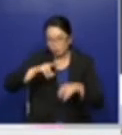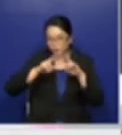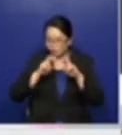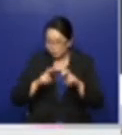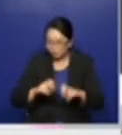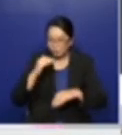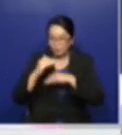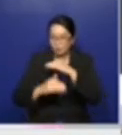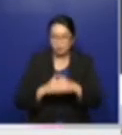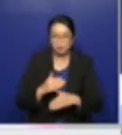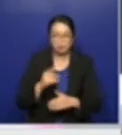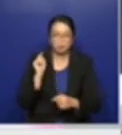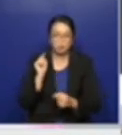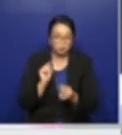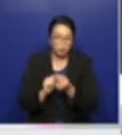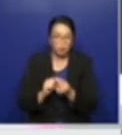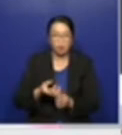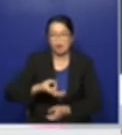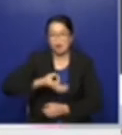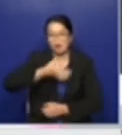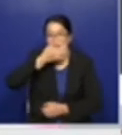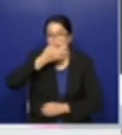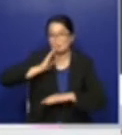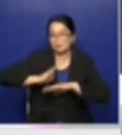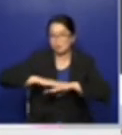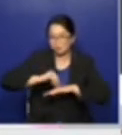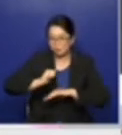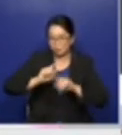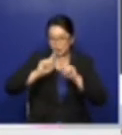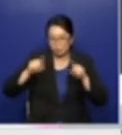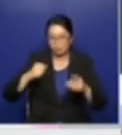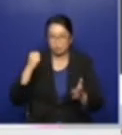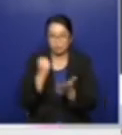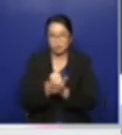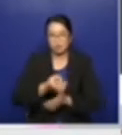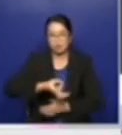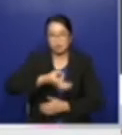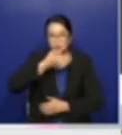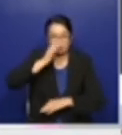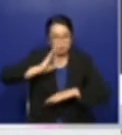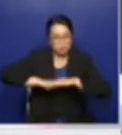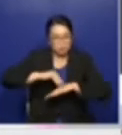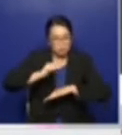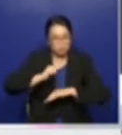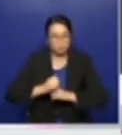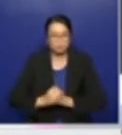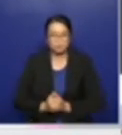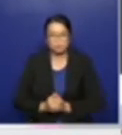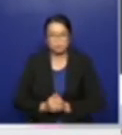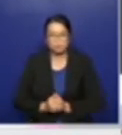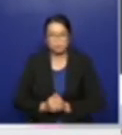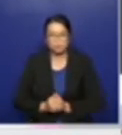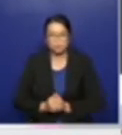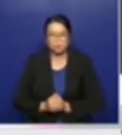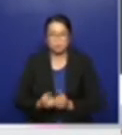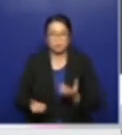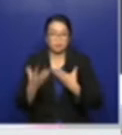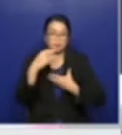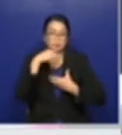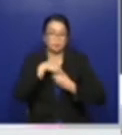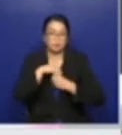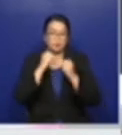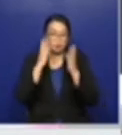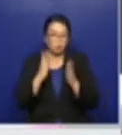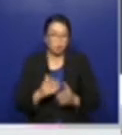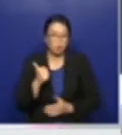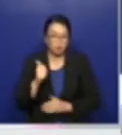ฒนาผู้ประกอบวิชาชีพครูและอาจารย์ให้มีจิตวิญญาณของความเป็นครูท่านท่านครับ